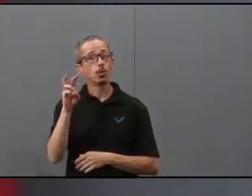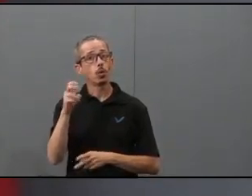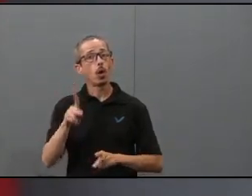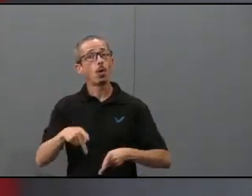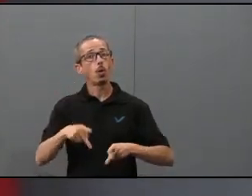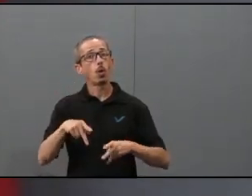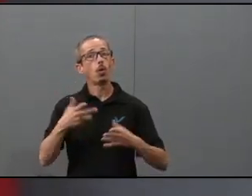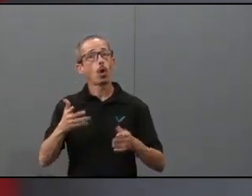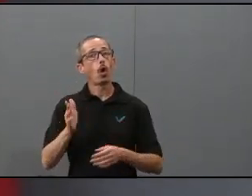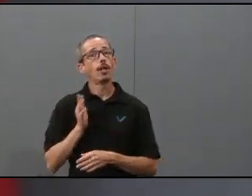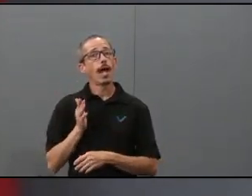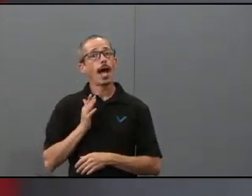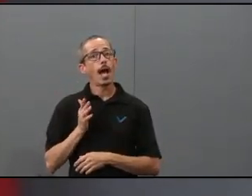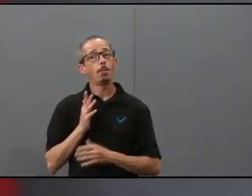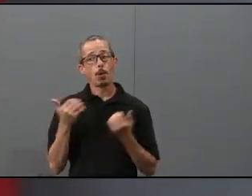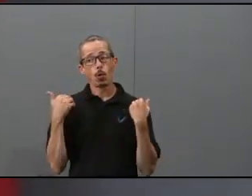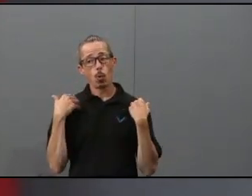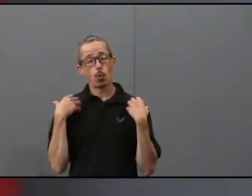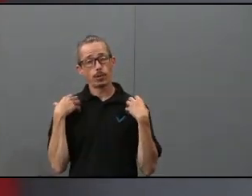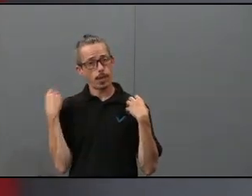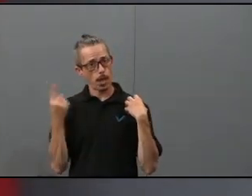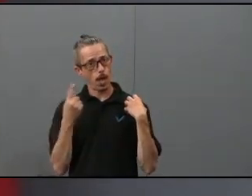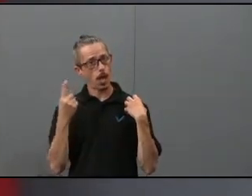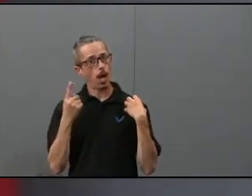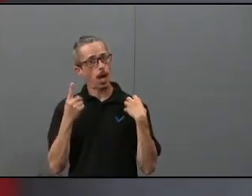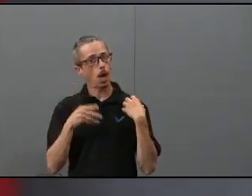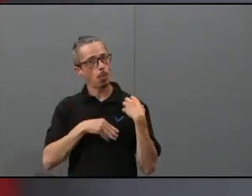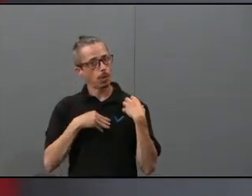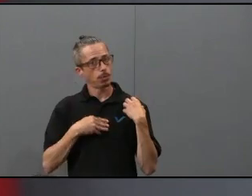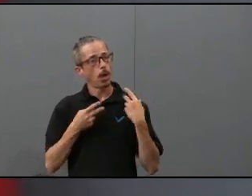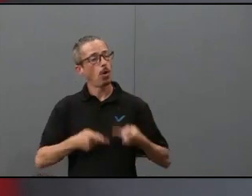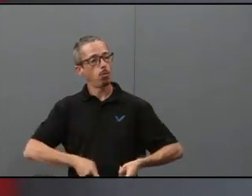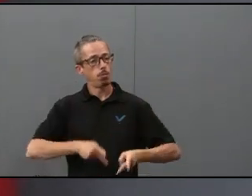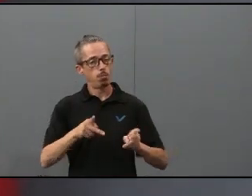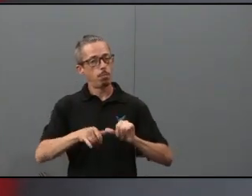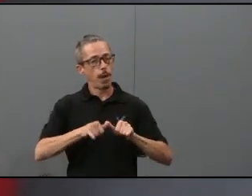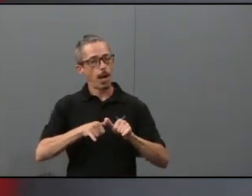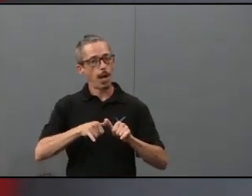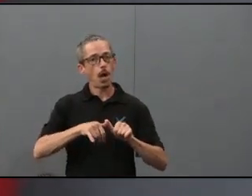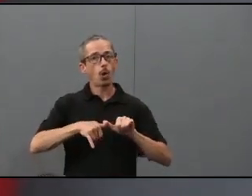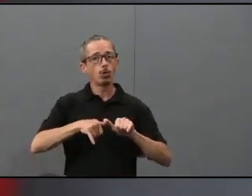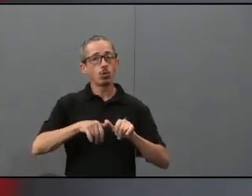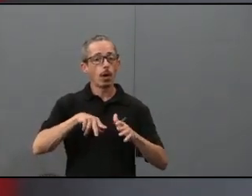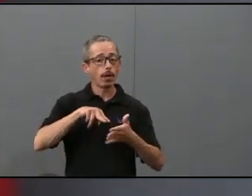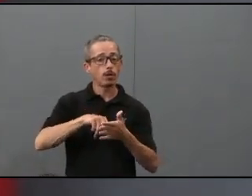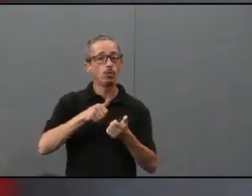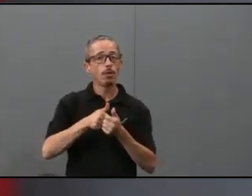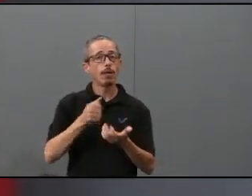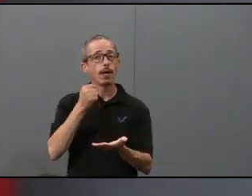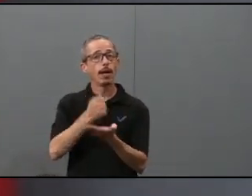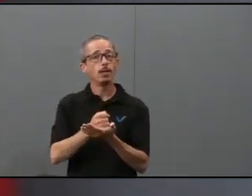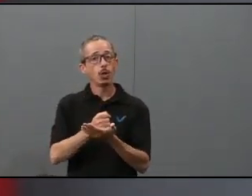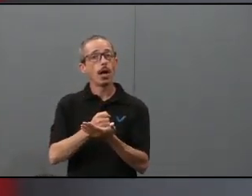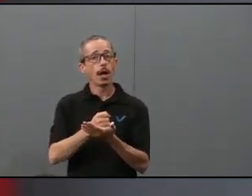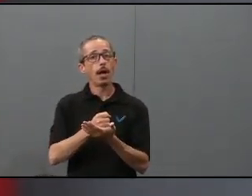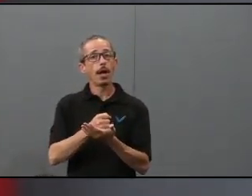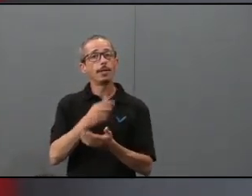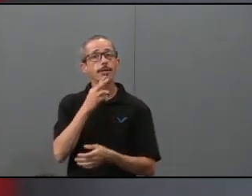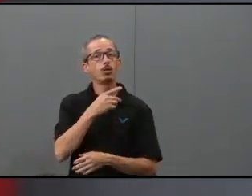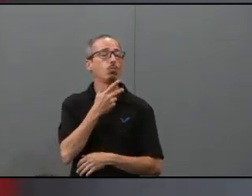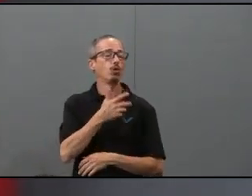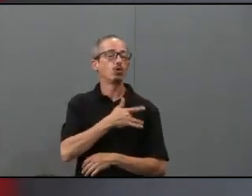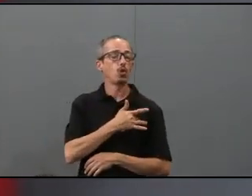rue Notre-Dame le conseil municipal approuverait les plans de construction datée du 4 juin 2024 concernant la